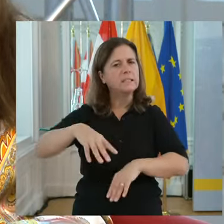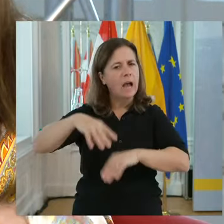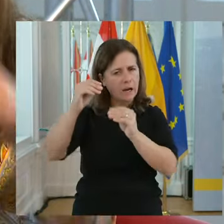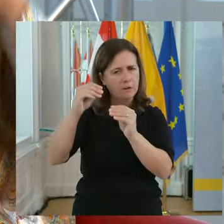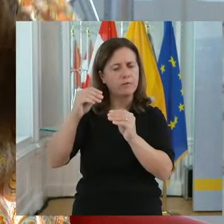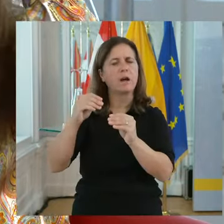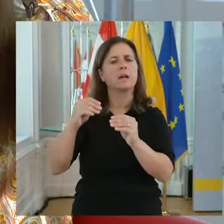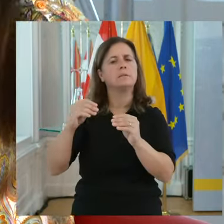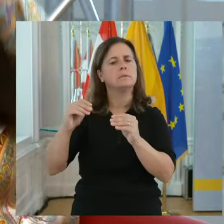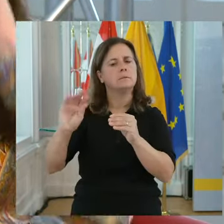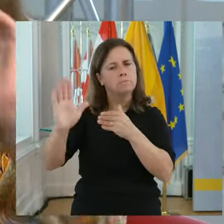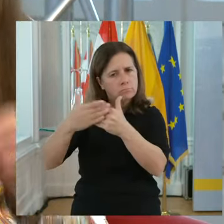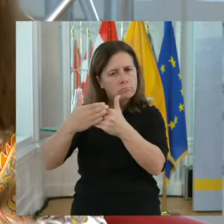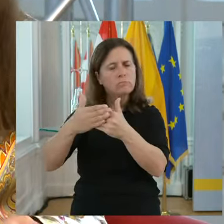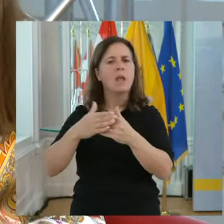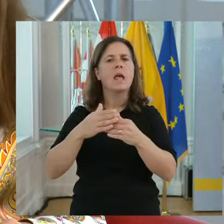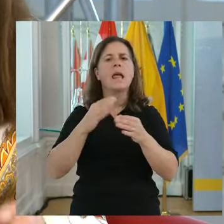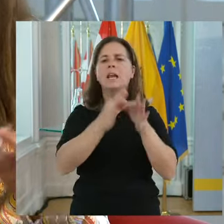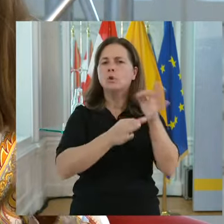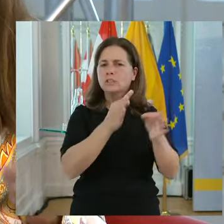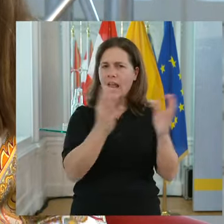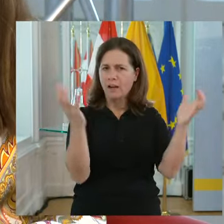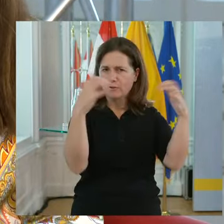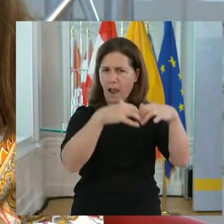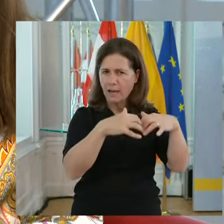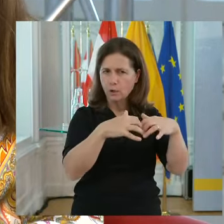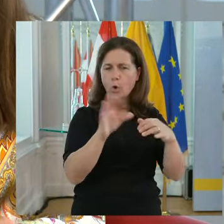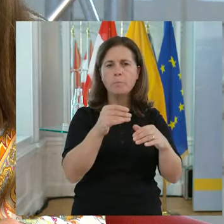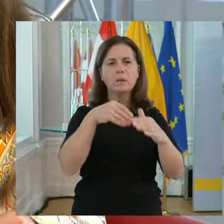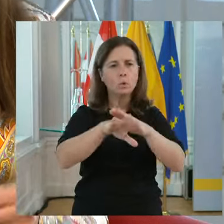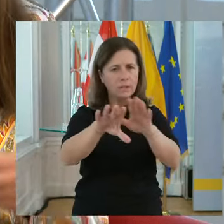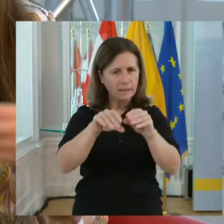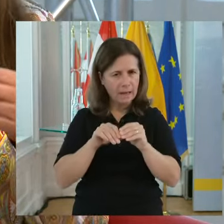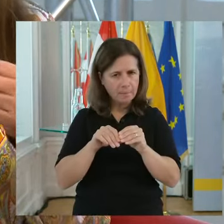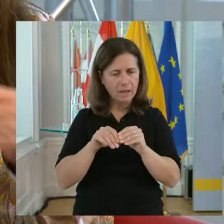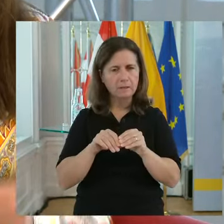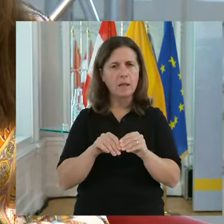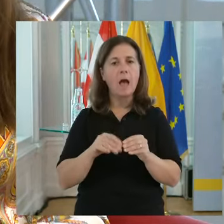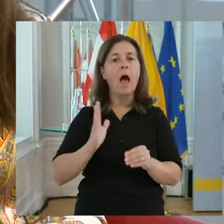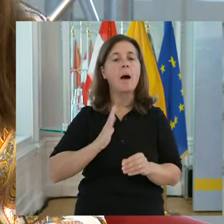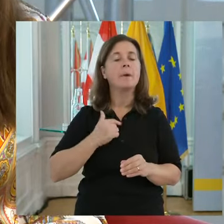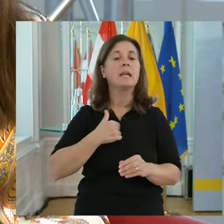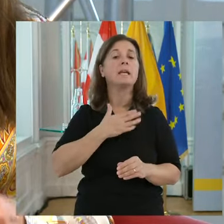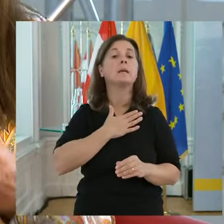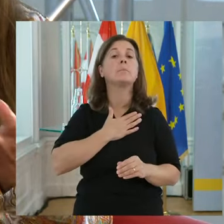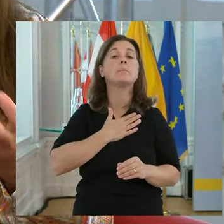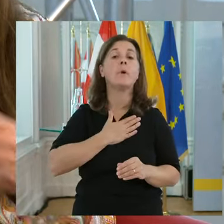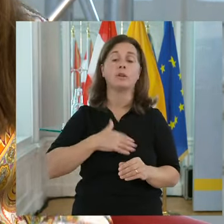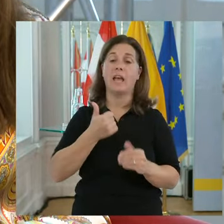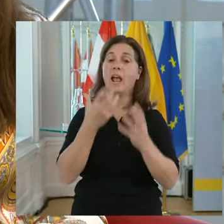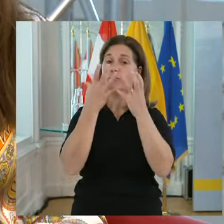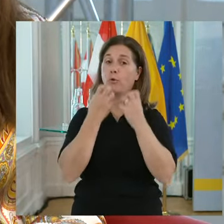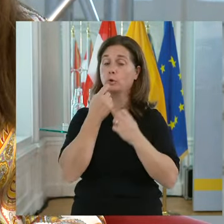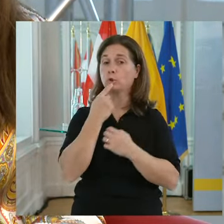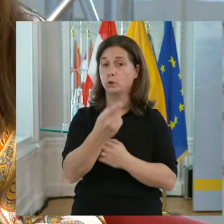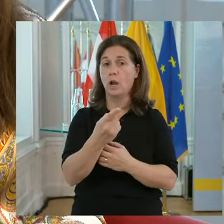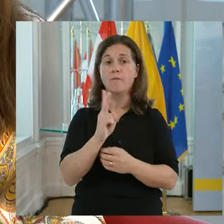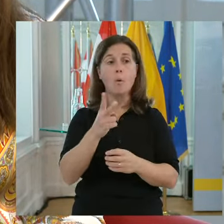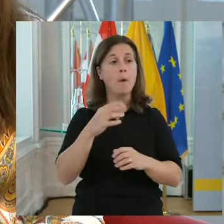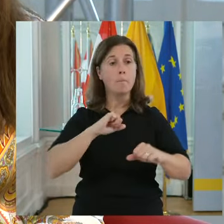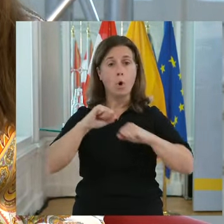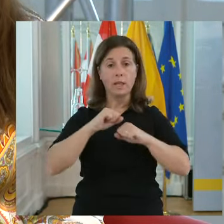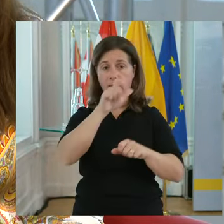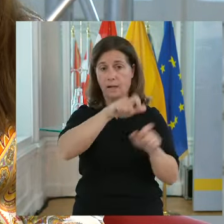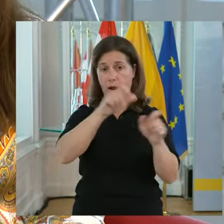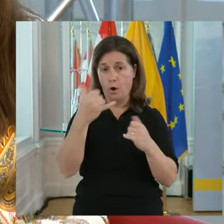eng abgestimmt mit der industriellen Vereinigung, mit Unternehmen. Aber ich würde mir was wünschen, weil auch die Politik heute hier